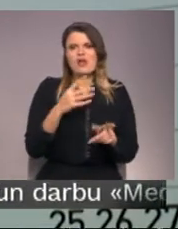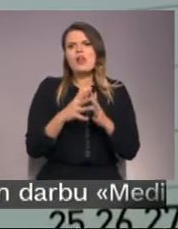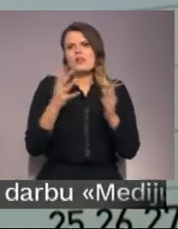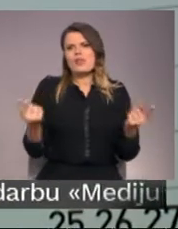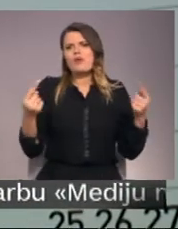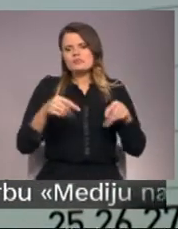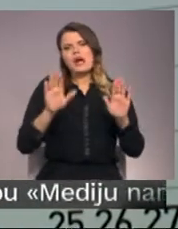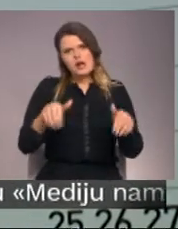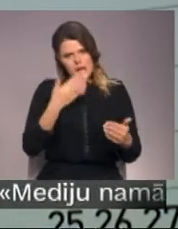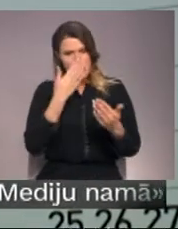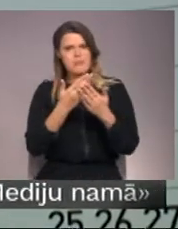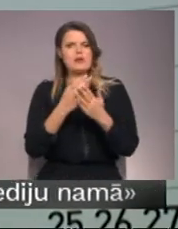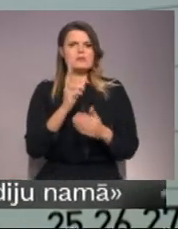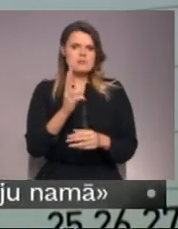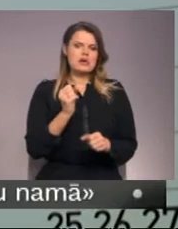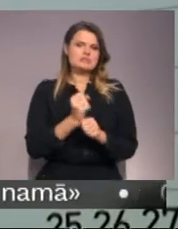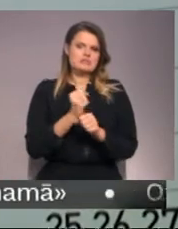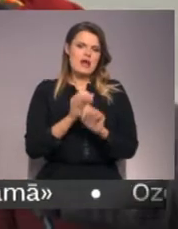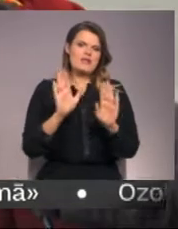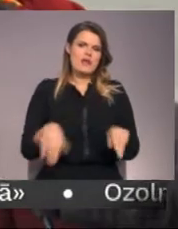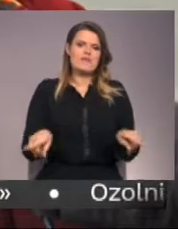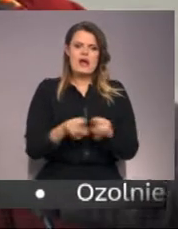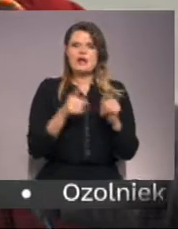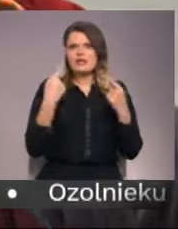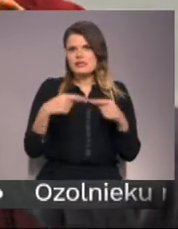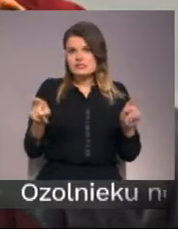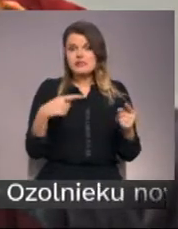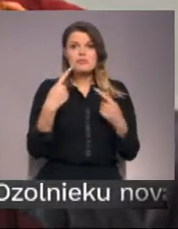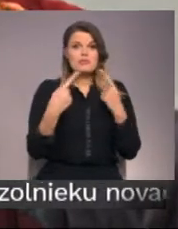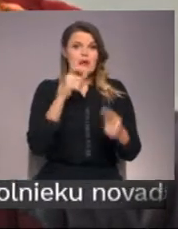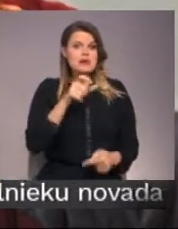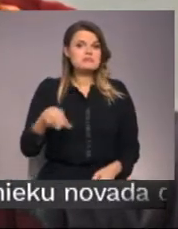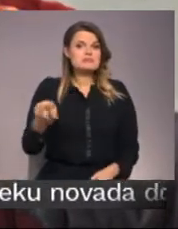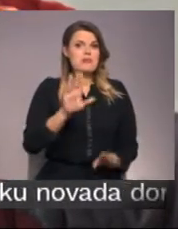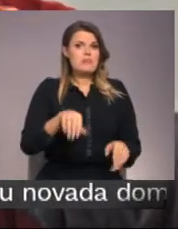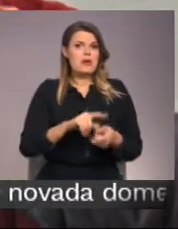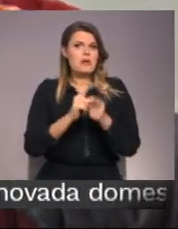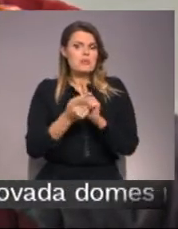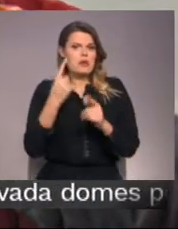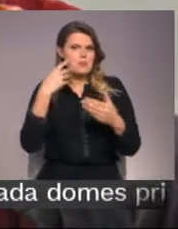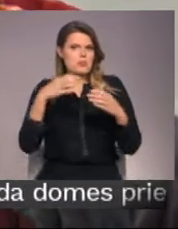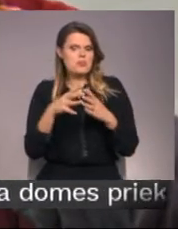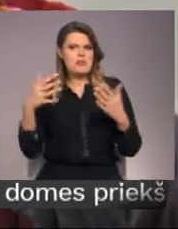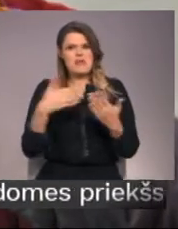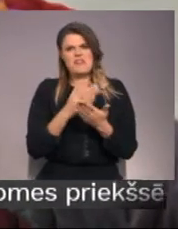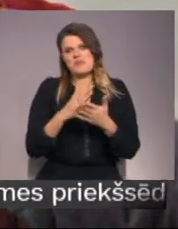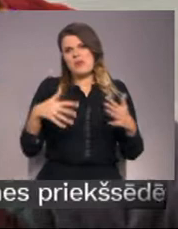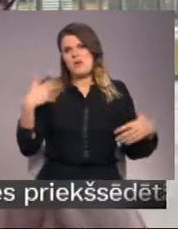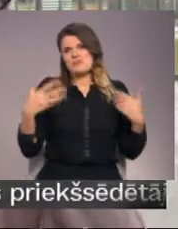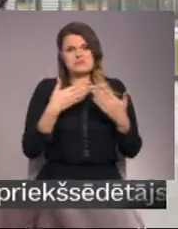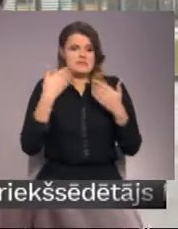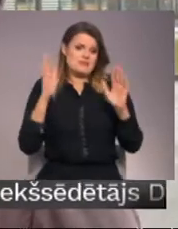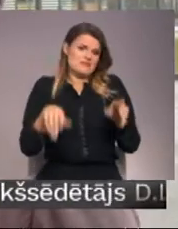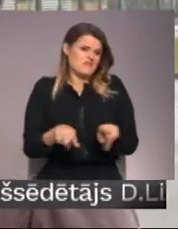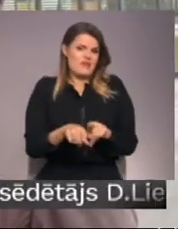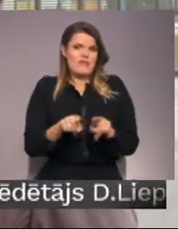laika, lai parādītu, kas strādāt var arī citādi. Uzrunāti iedzīvotāji par pārmaiņām domē gan lielākoties nebēdājas, nepriecājas,